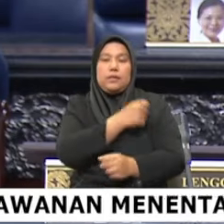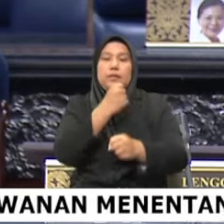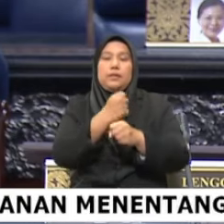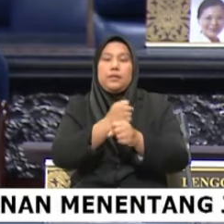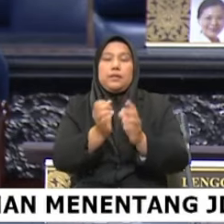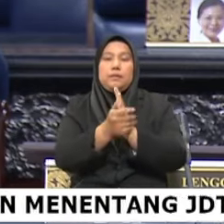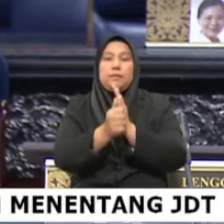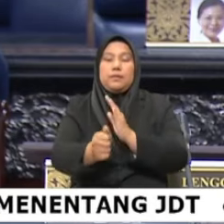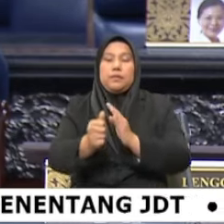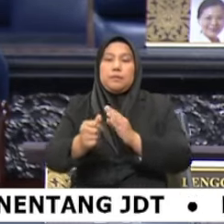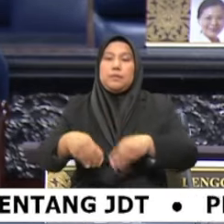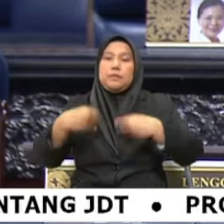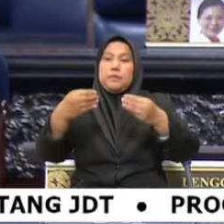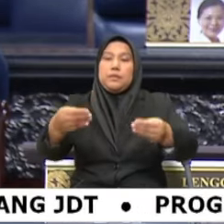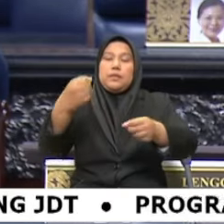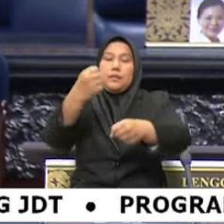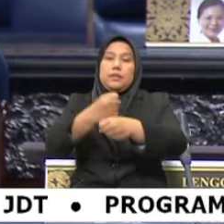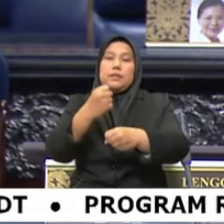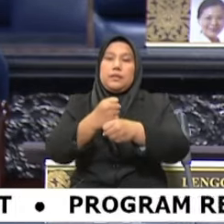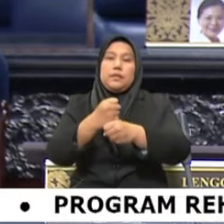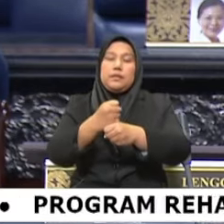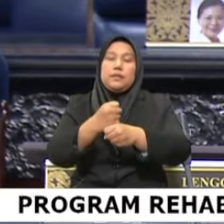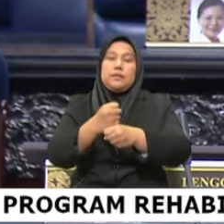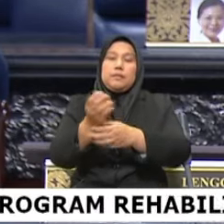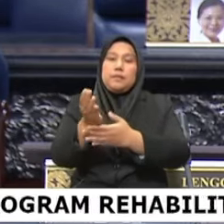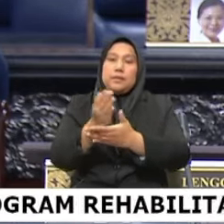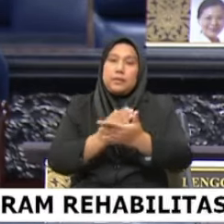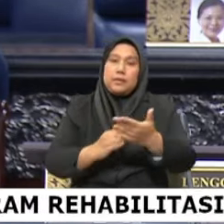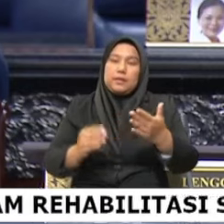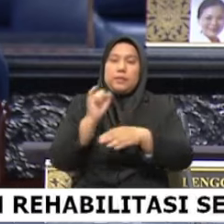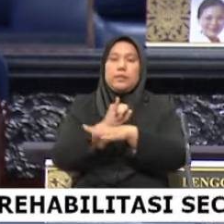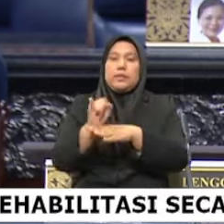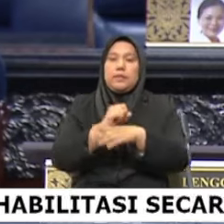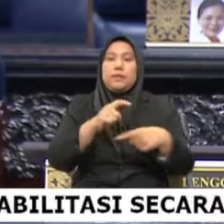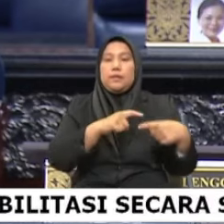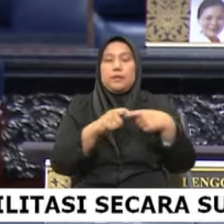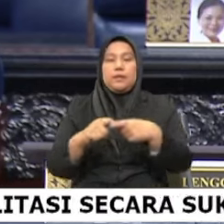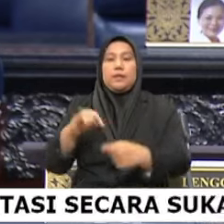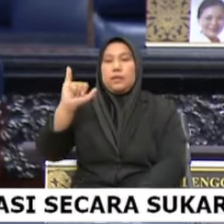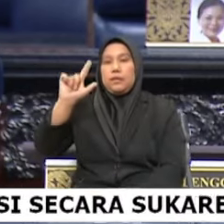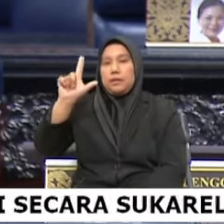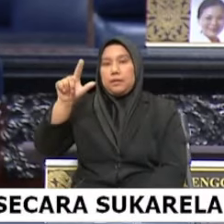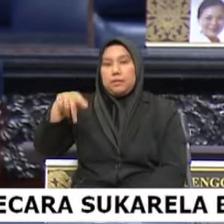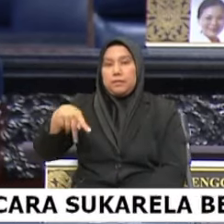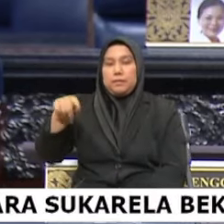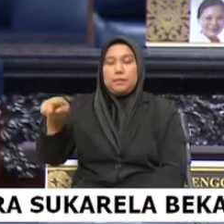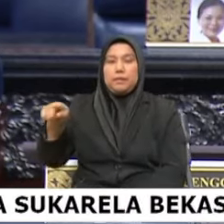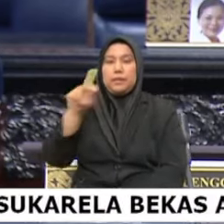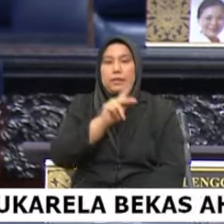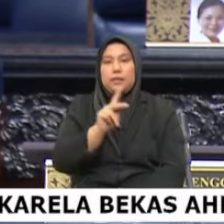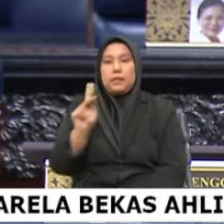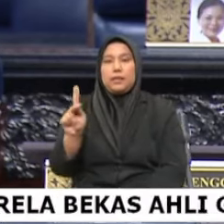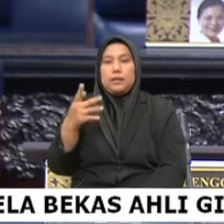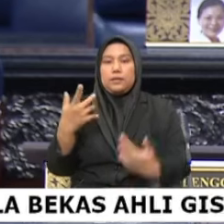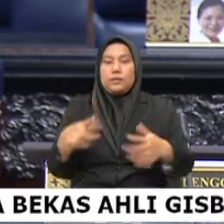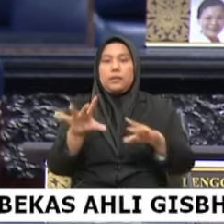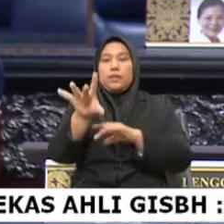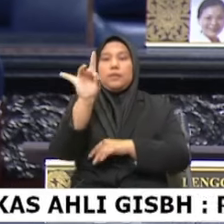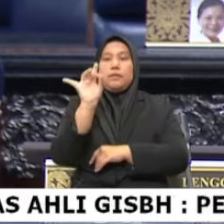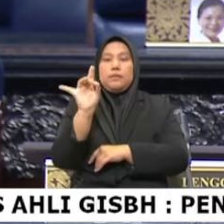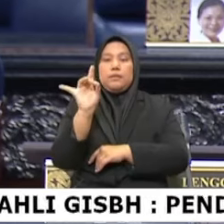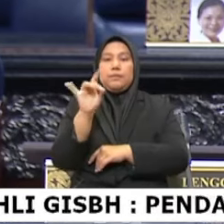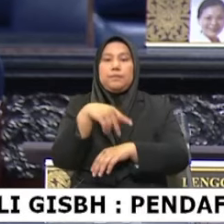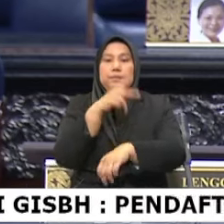menawarkan peluang pekerjaan di sektor perindustrian yang berkaitan, dan ILP Kota Kinabalu juga telah dipilih